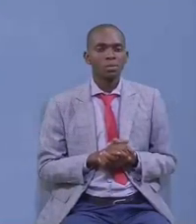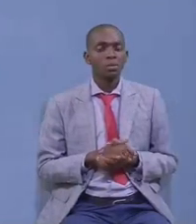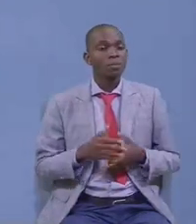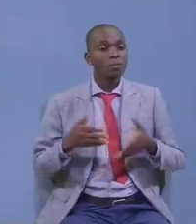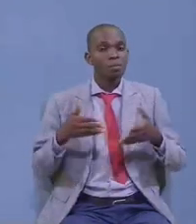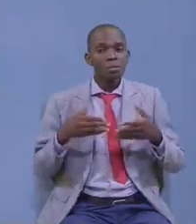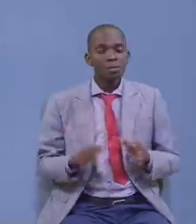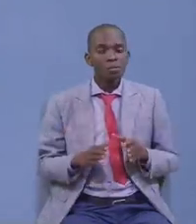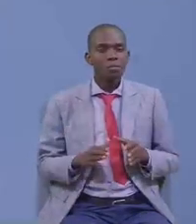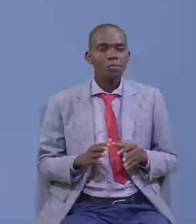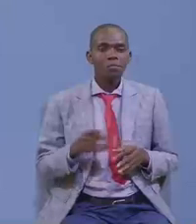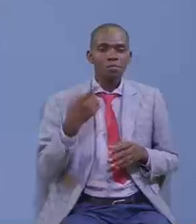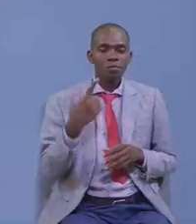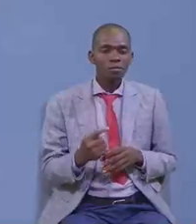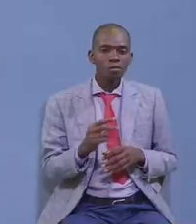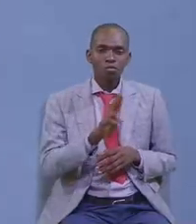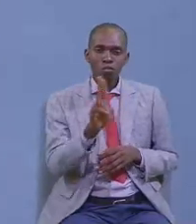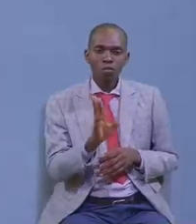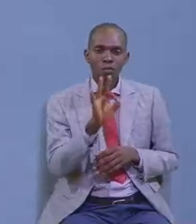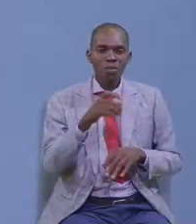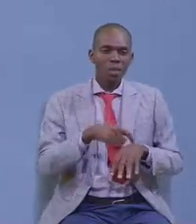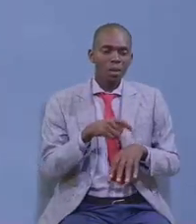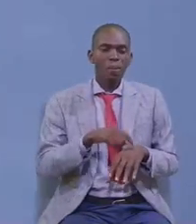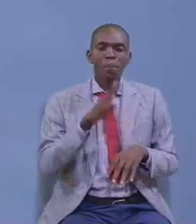Que l'utilisation de votre temps ait de sens.